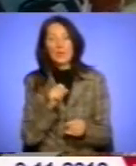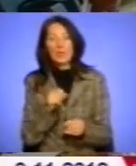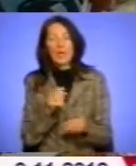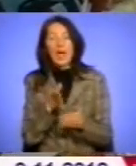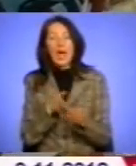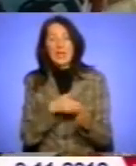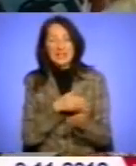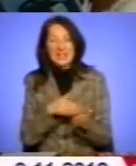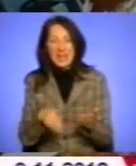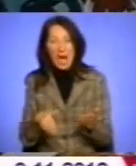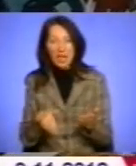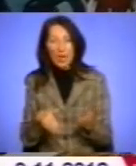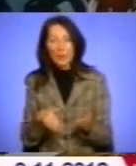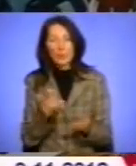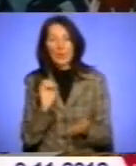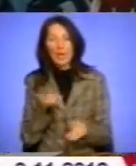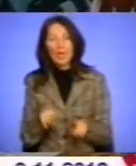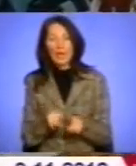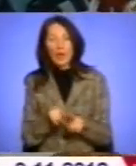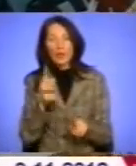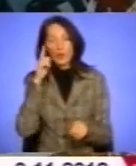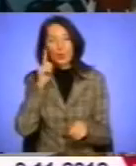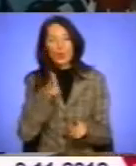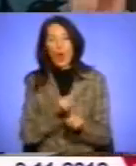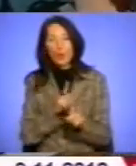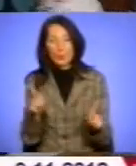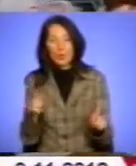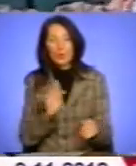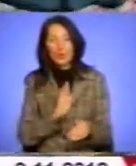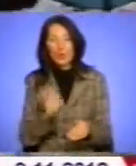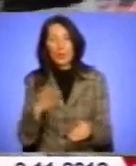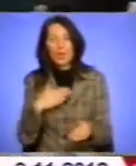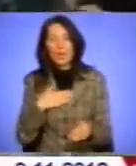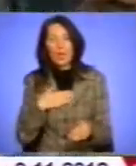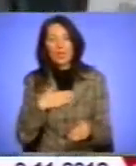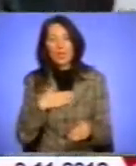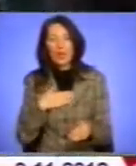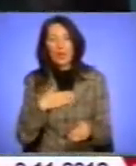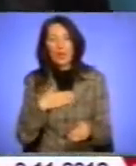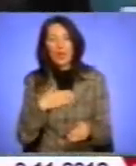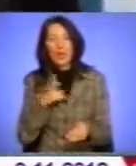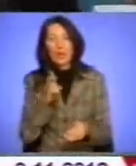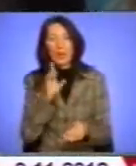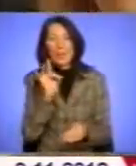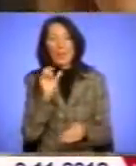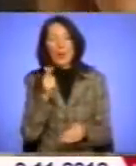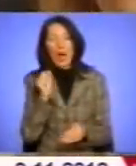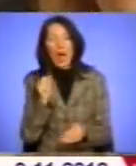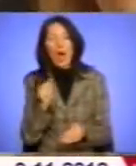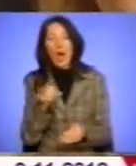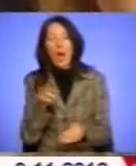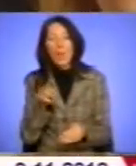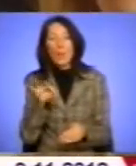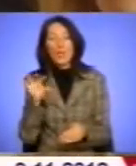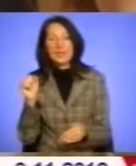Сала. І також, я думаю, що особливістю це була наша, напевно, брага монастирська. Самі ж